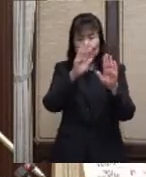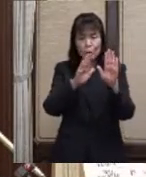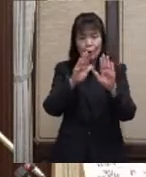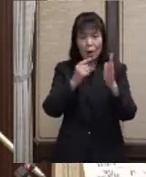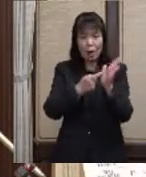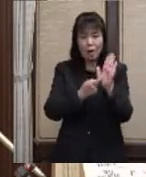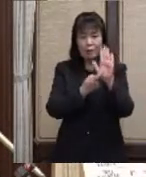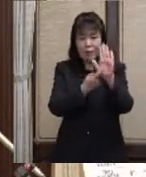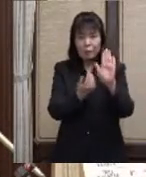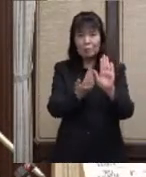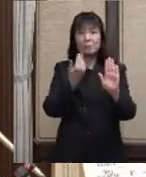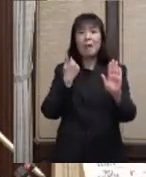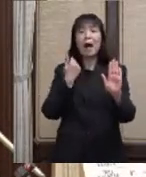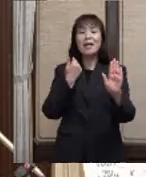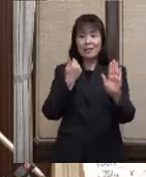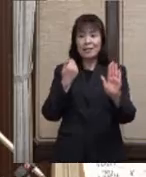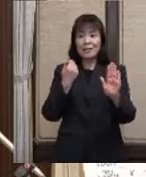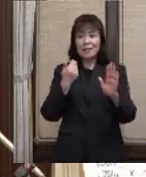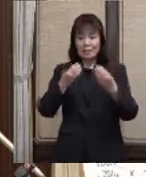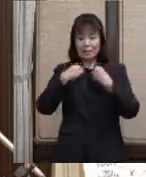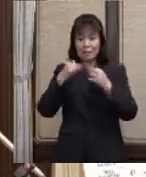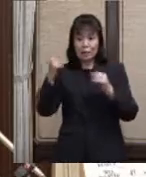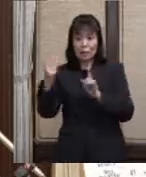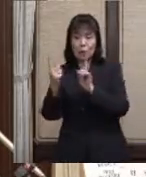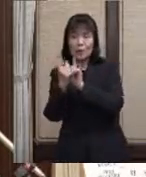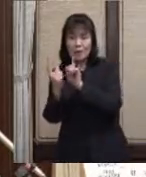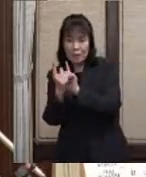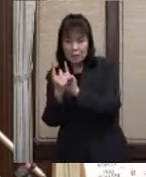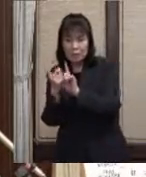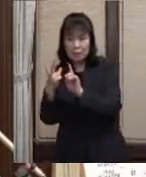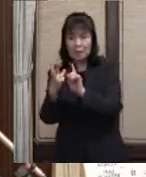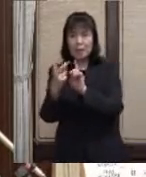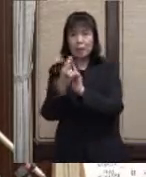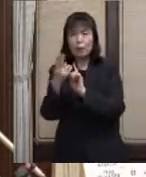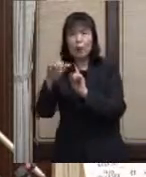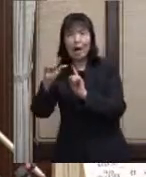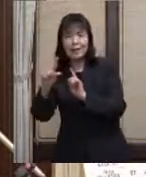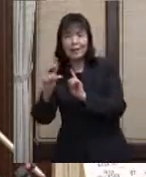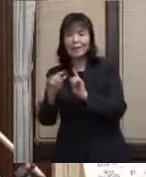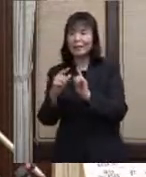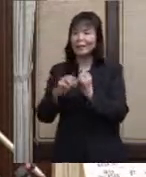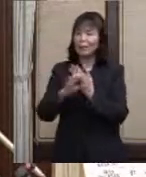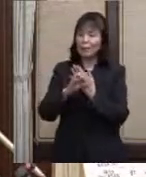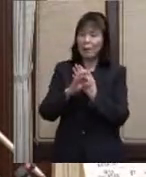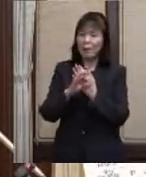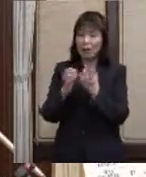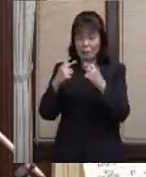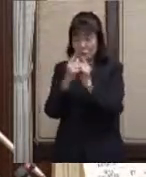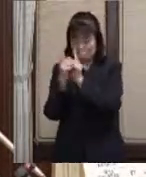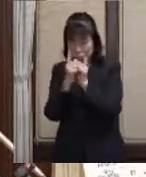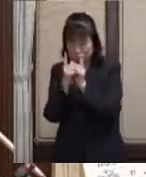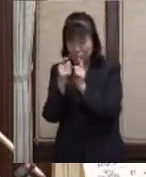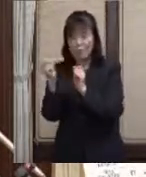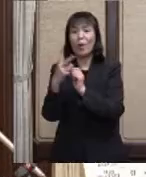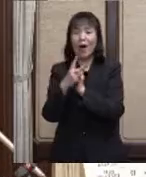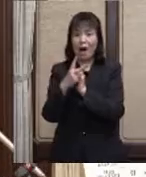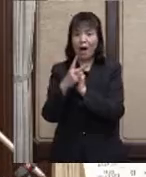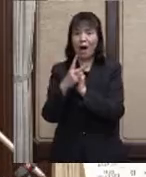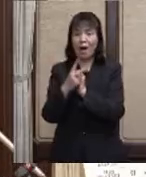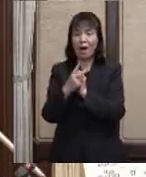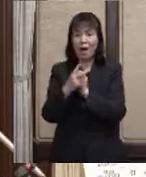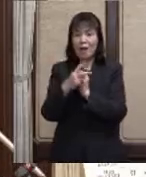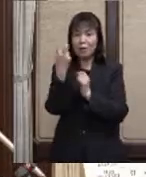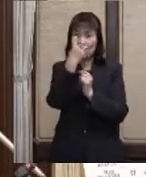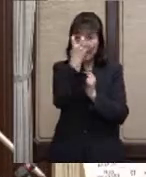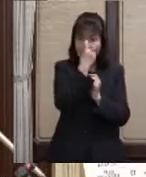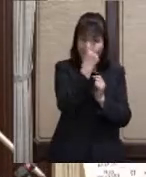に感染者と接触し、接触の度合いが非常に濃かったとかですね、感染源の